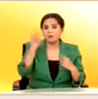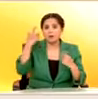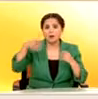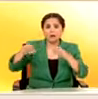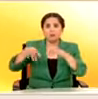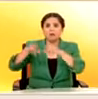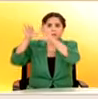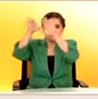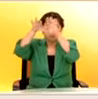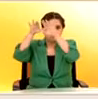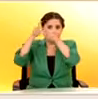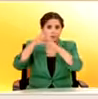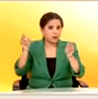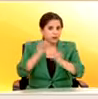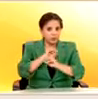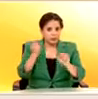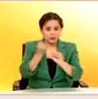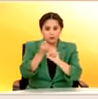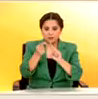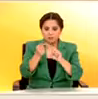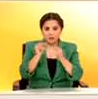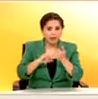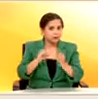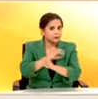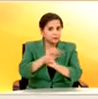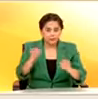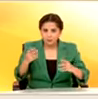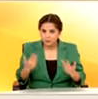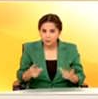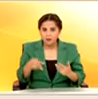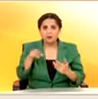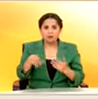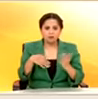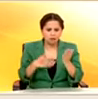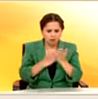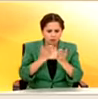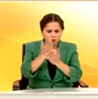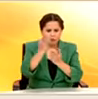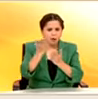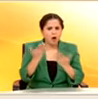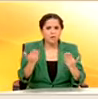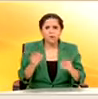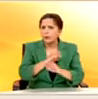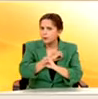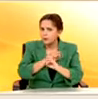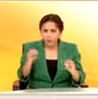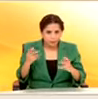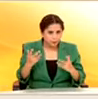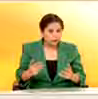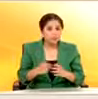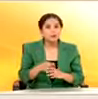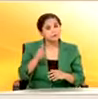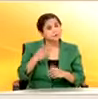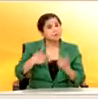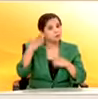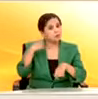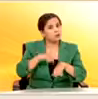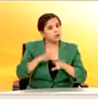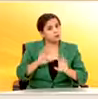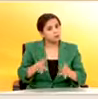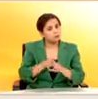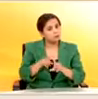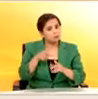थी, जीपीएस सिस्टम नहीं था, नेविगेशन की कोई सुविधाएं नहीं होती थी। तब भी हमारे